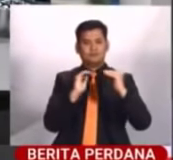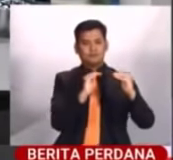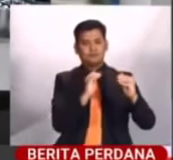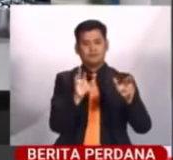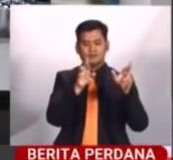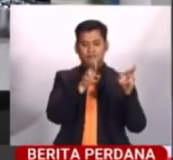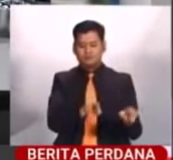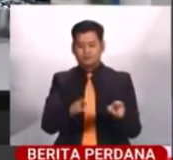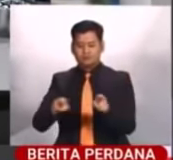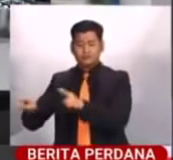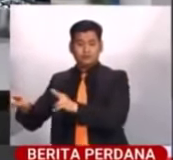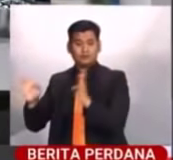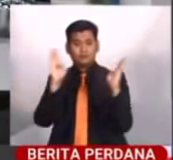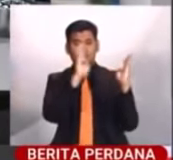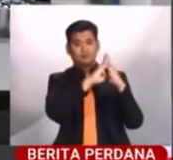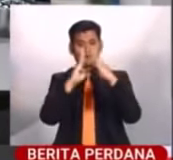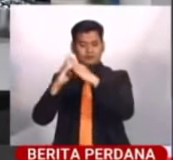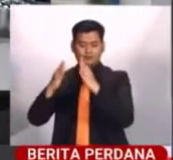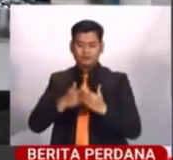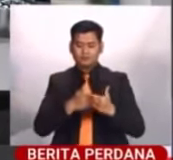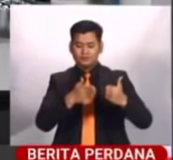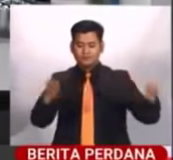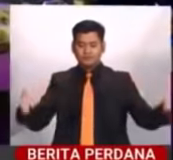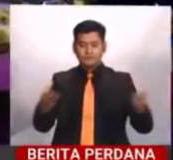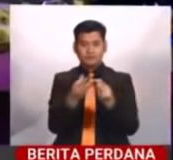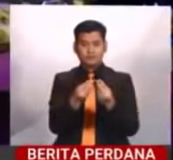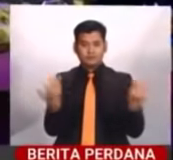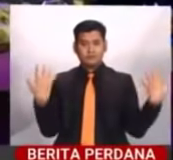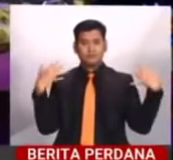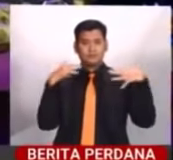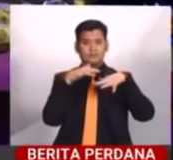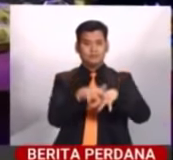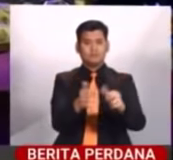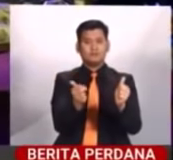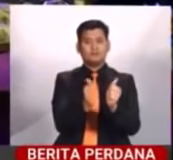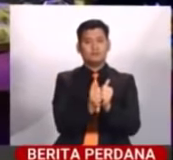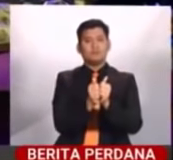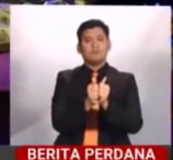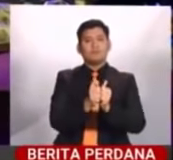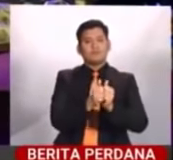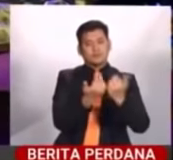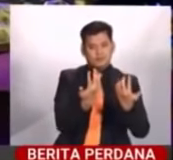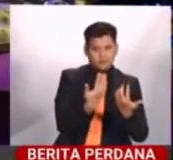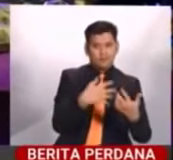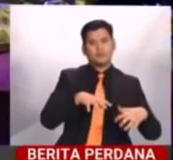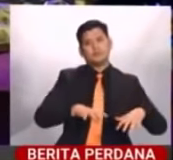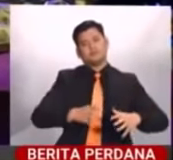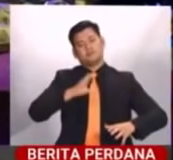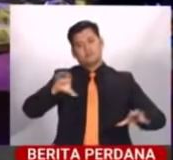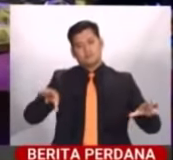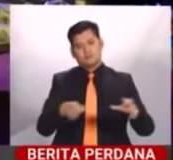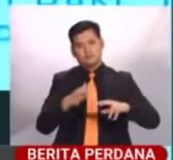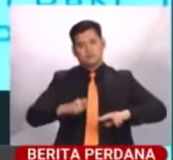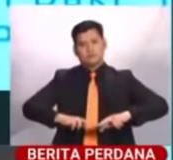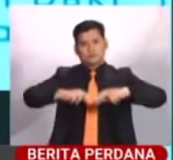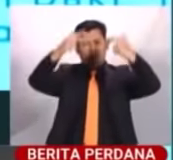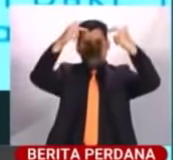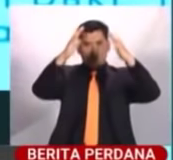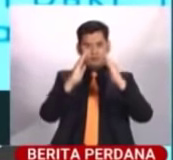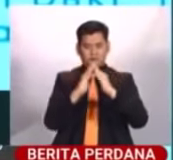perancangan bandar. Penggunaan tanah akan diintegrasikan dengan perancangan infrastruktur, pengangkutan, penyediaan perumahan mampu